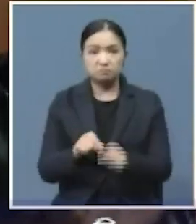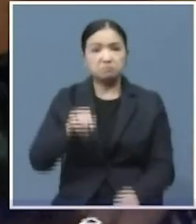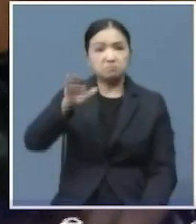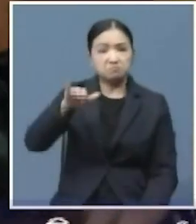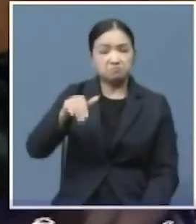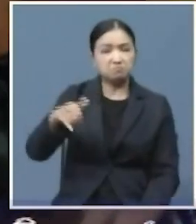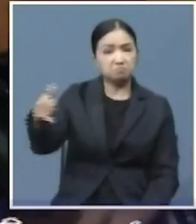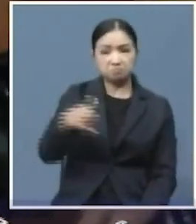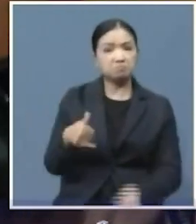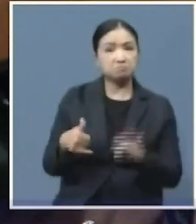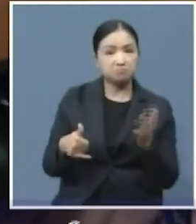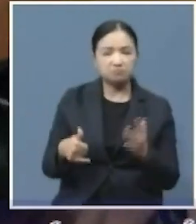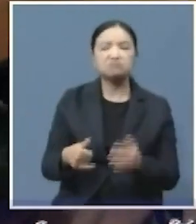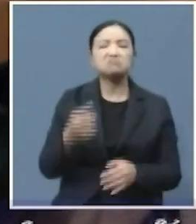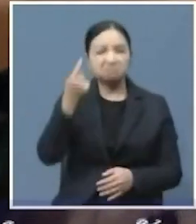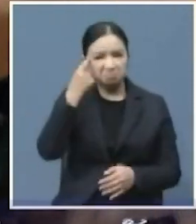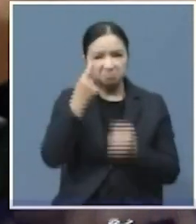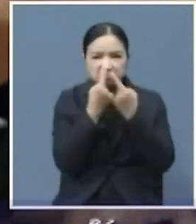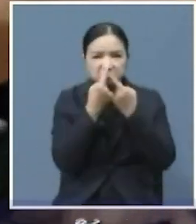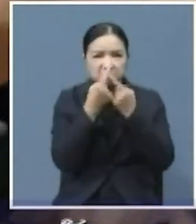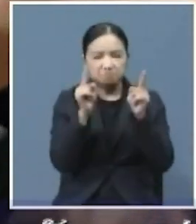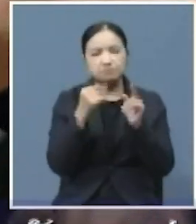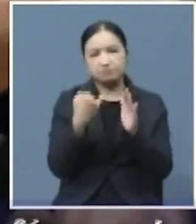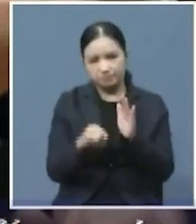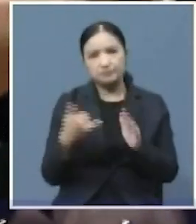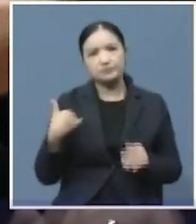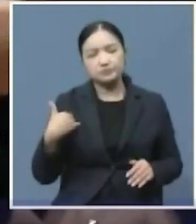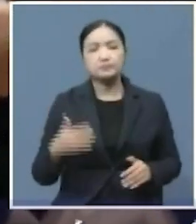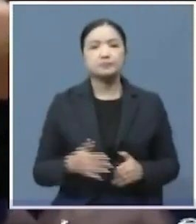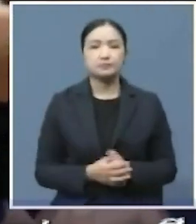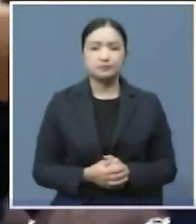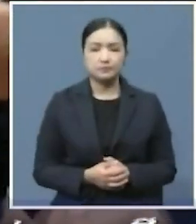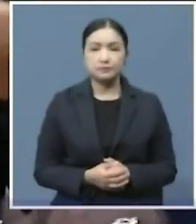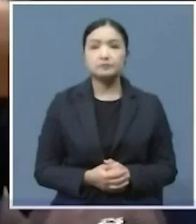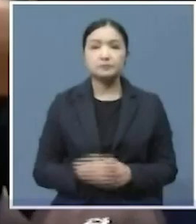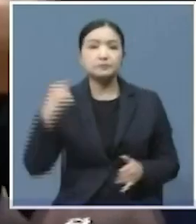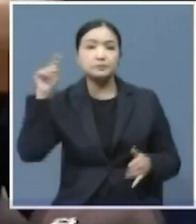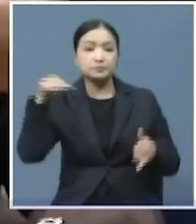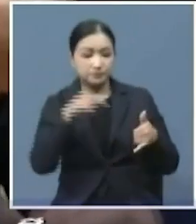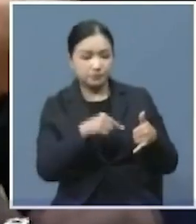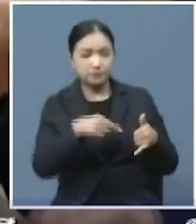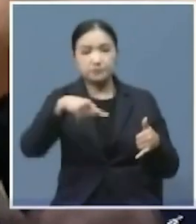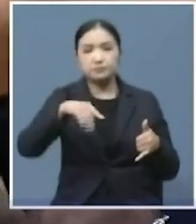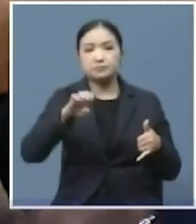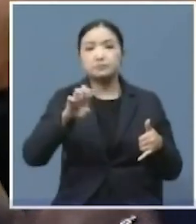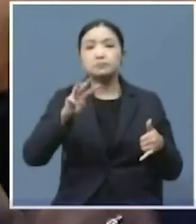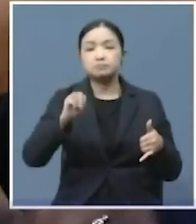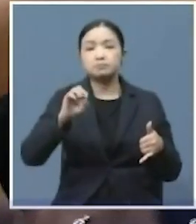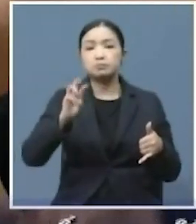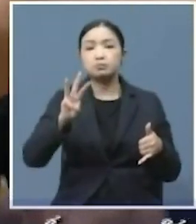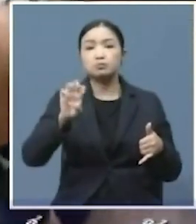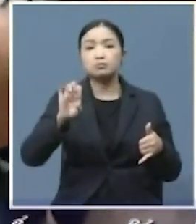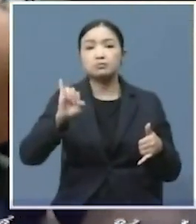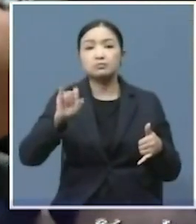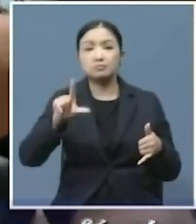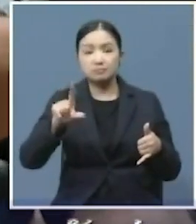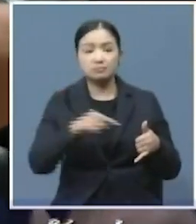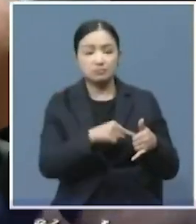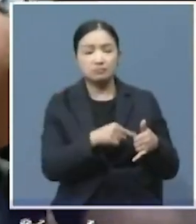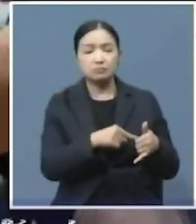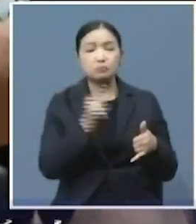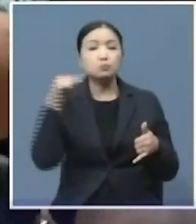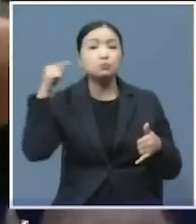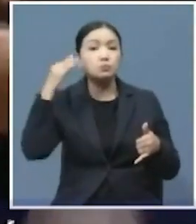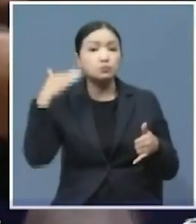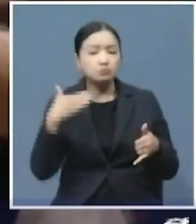ผิดปกติแน่นะครับนางสาวพิมพวิไลนะครับที่เดินทางมาพร้อมกับทนายความด้วยยืนยันนะครับตนเองเนี่ยต้องการให้ข้อเท็จจริง